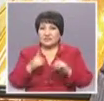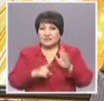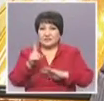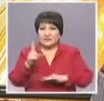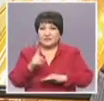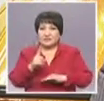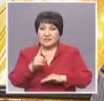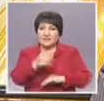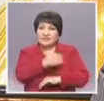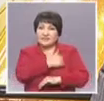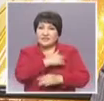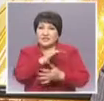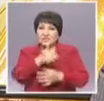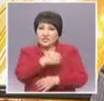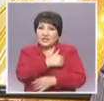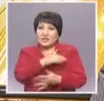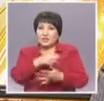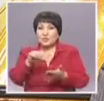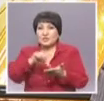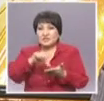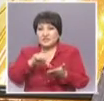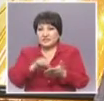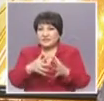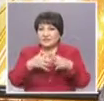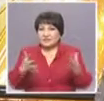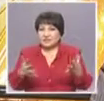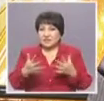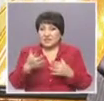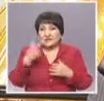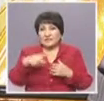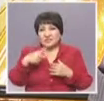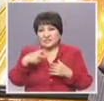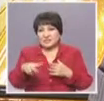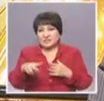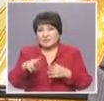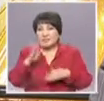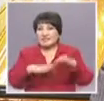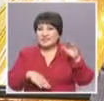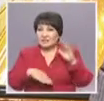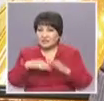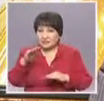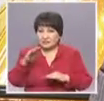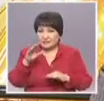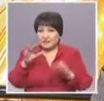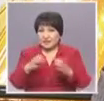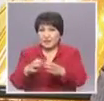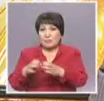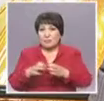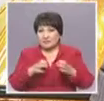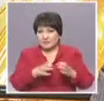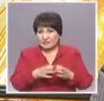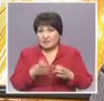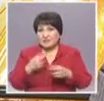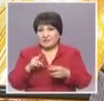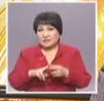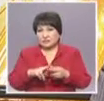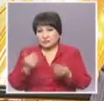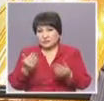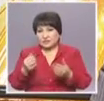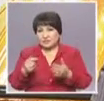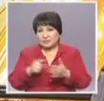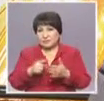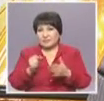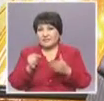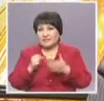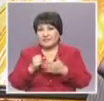этих соревнованиях свыше 20 профессиональных команд, из которых на сегодняшний день подтвердили свое